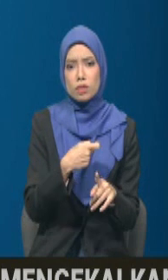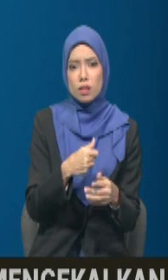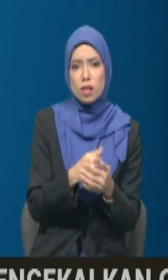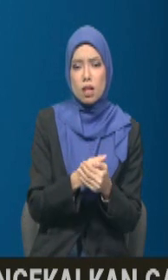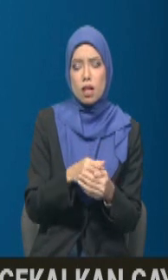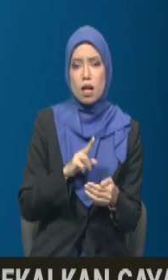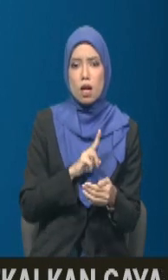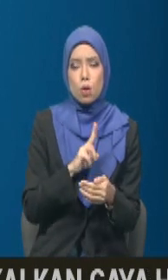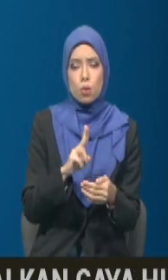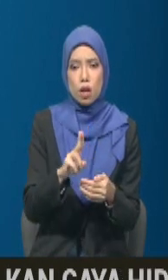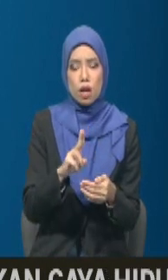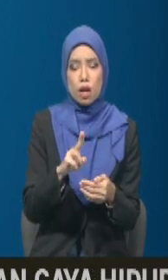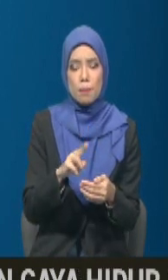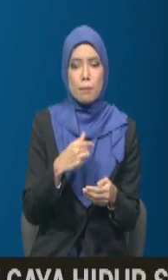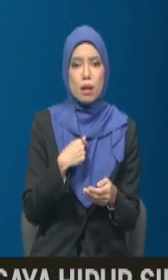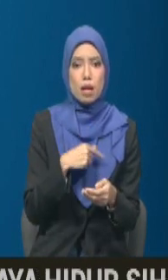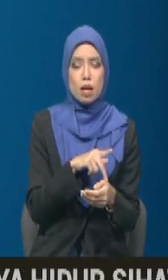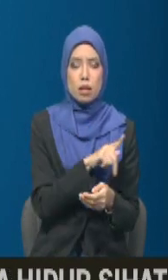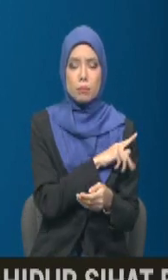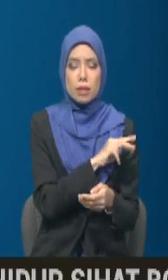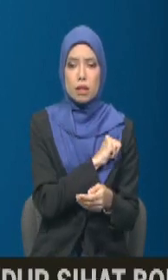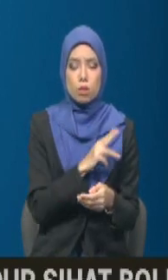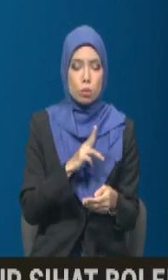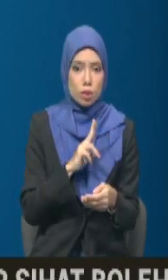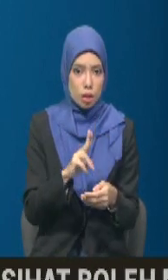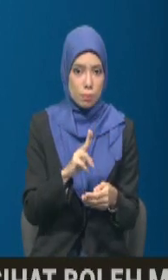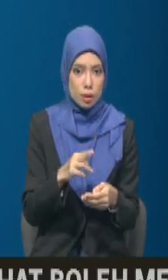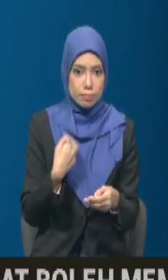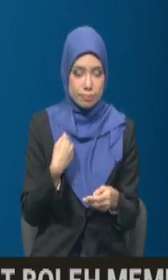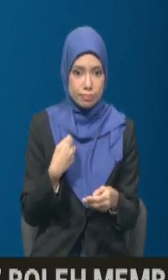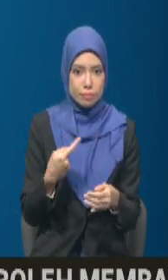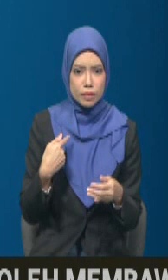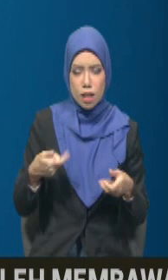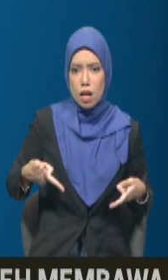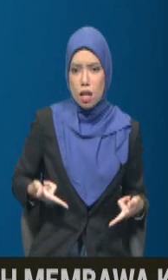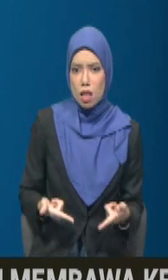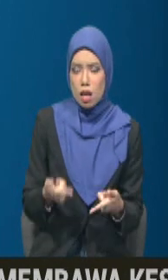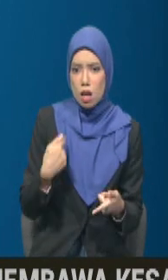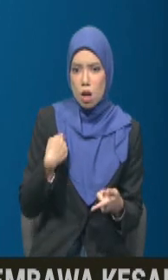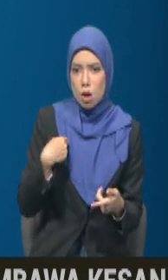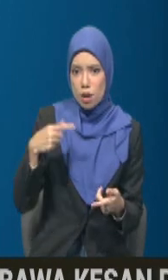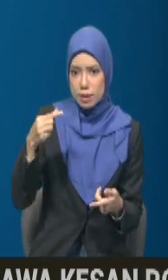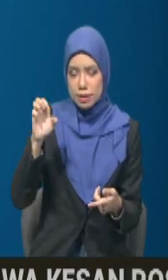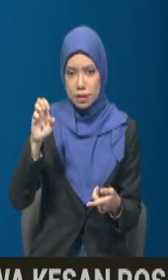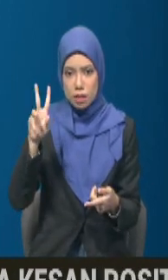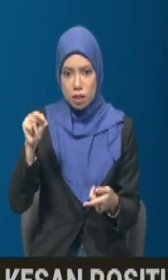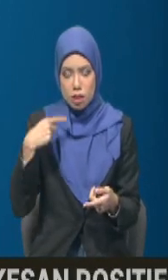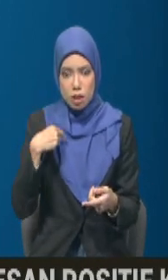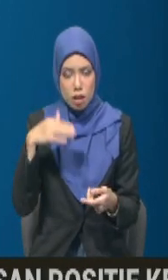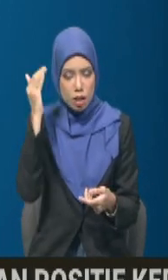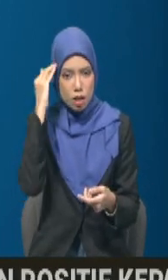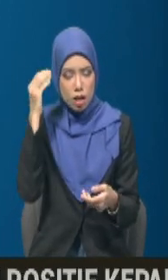keugamaan kementerian hal ehwal agama selain melahirkan generasi yang berpotensi dalam bidang pembacaan